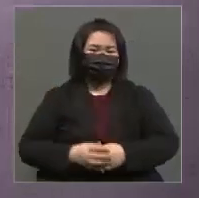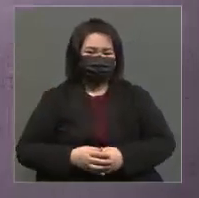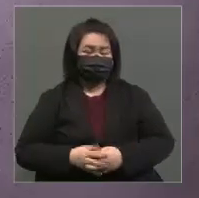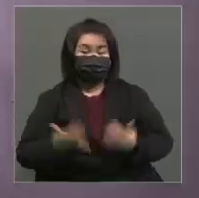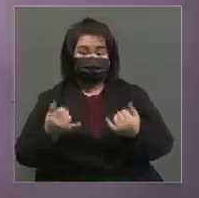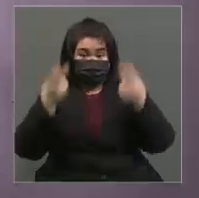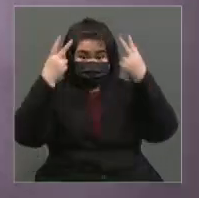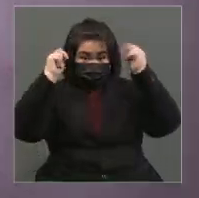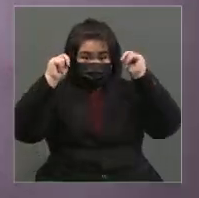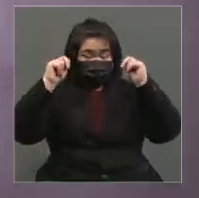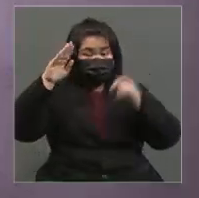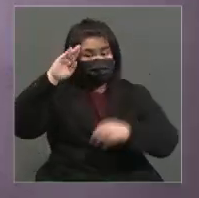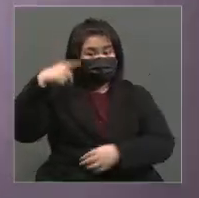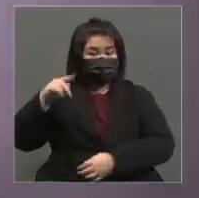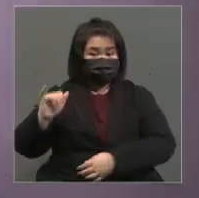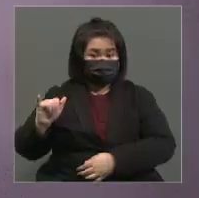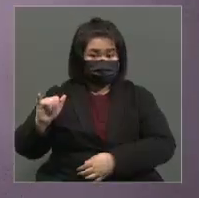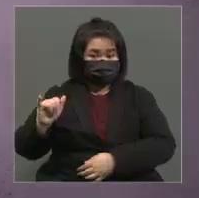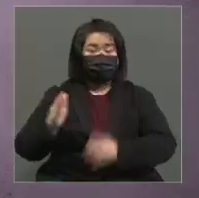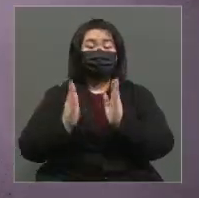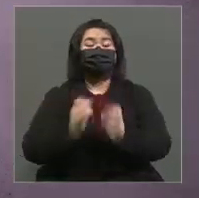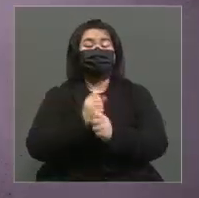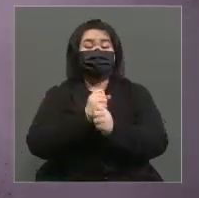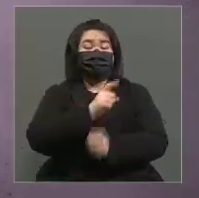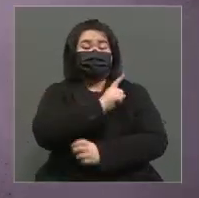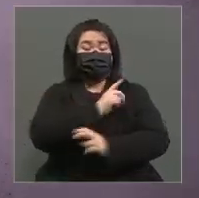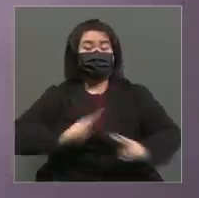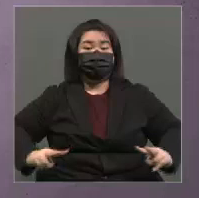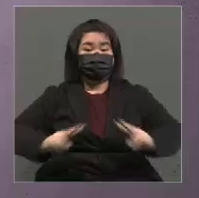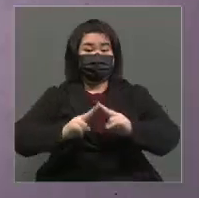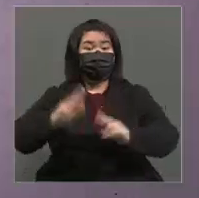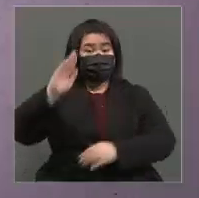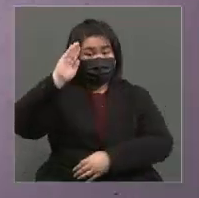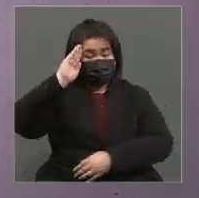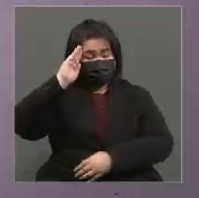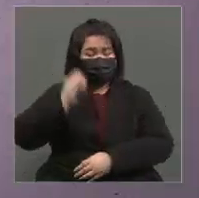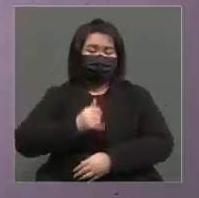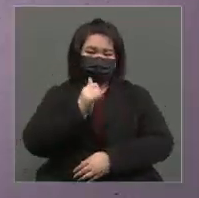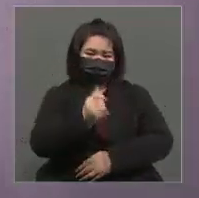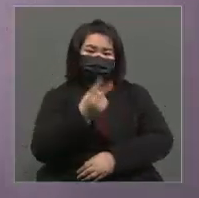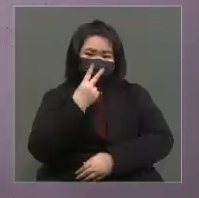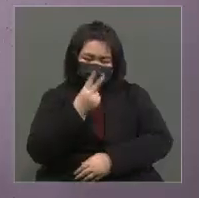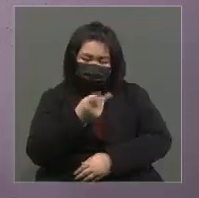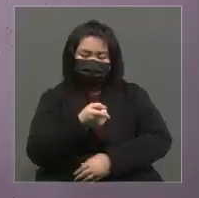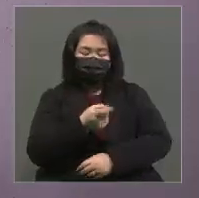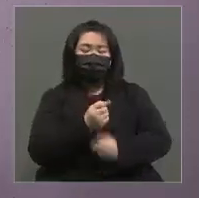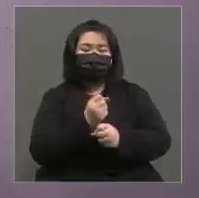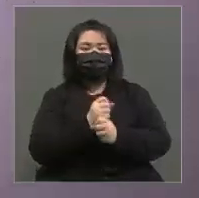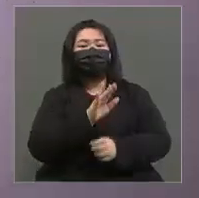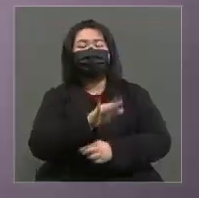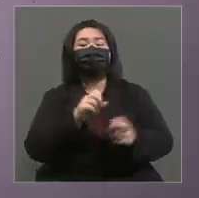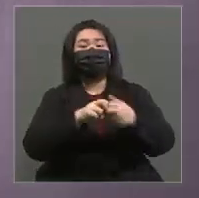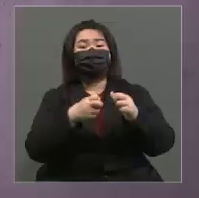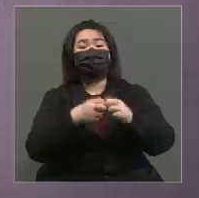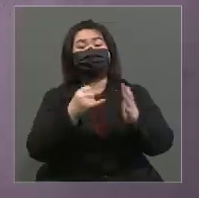พลเอกประยุทธ์จันทร์โอชาและรัฐมนตรีว่าการกระทรวงกลาโหมเนี่ยนะครับก็ลงพื้นที่นะครับไปติดตามสถานการณ์น้ำที่